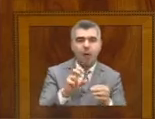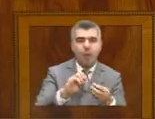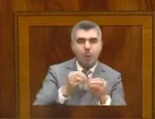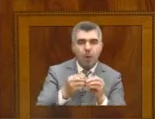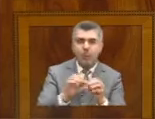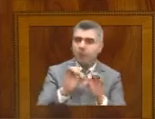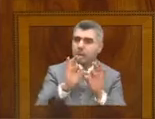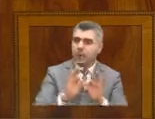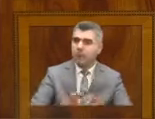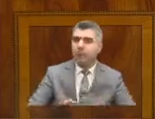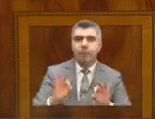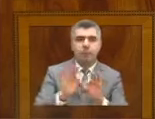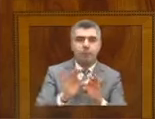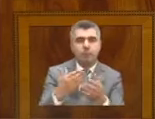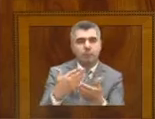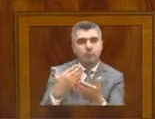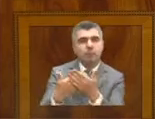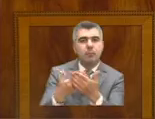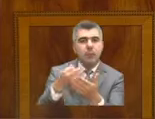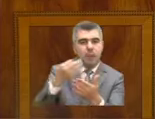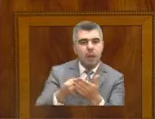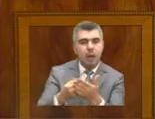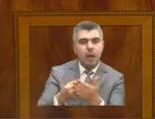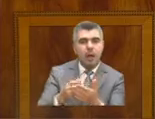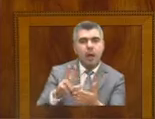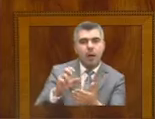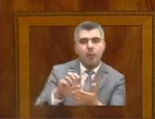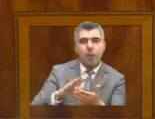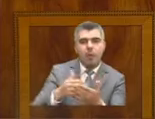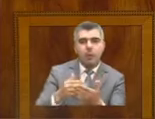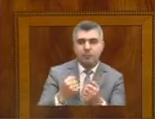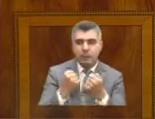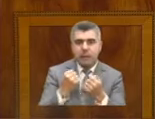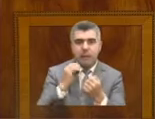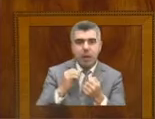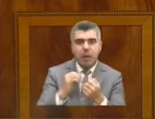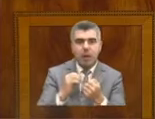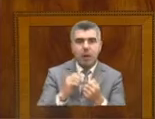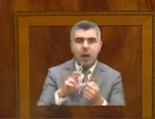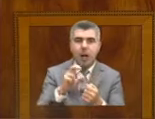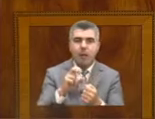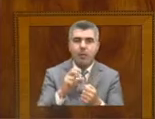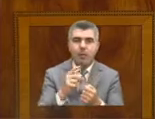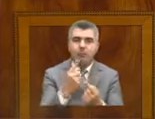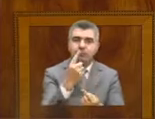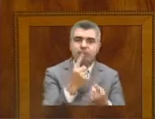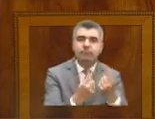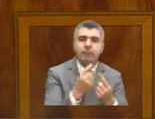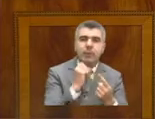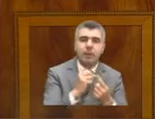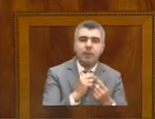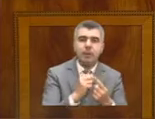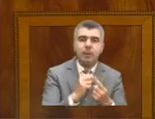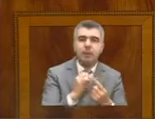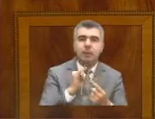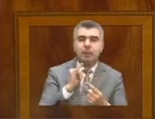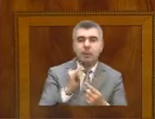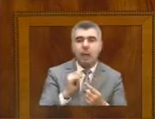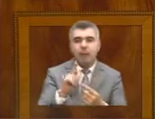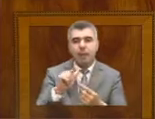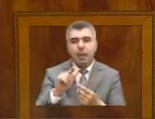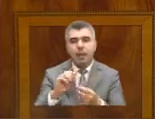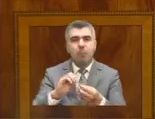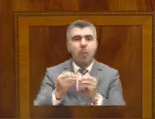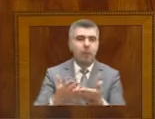والفعالة التي تنبني على تثمين مكامن القوة وتقويم النقط الذي قد يشوبها